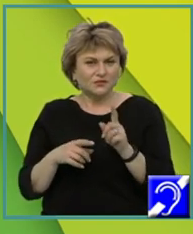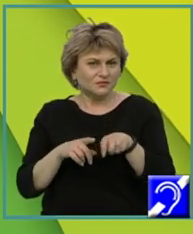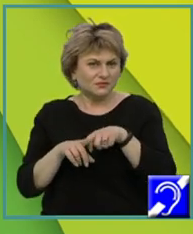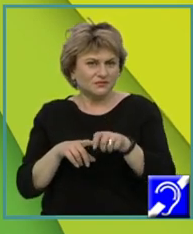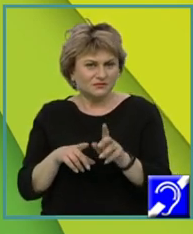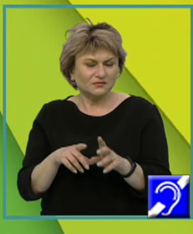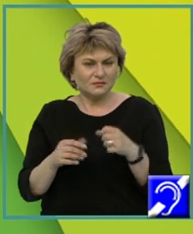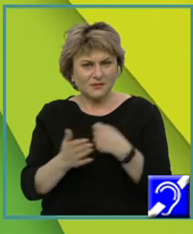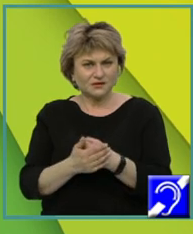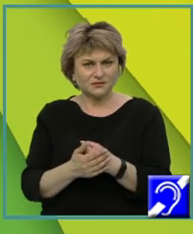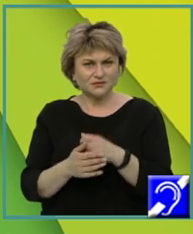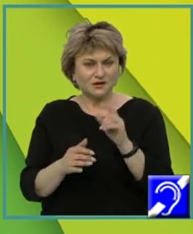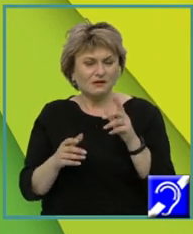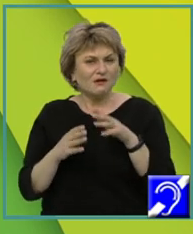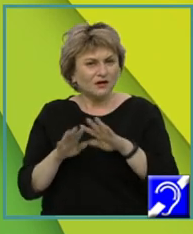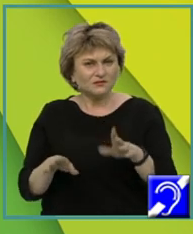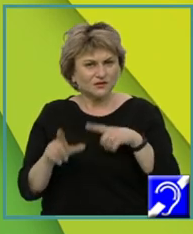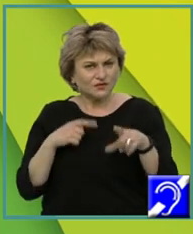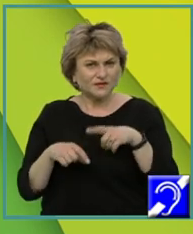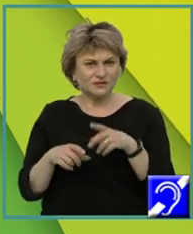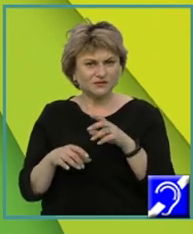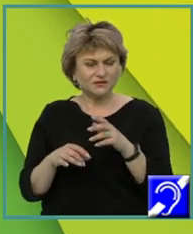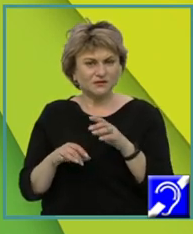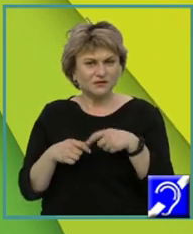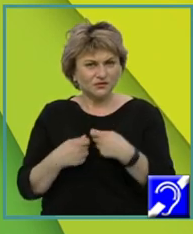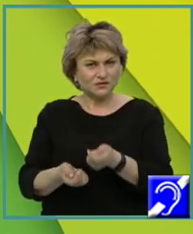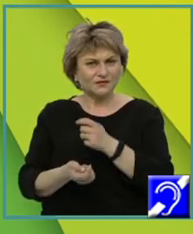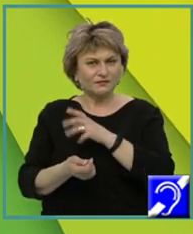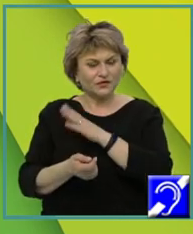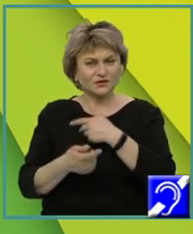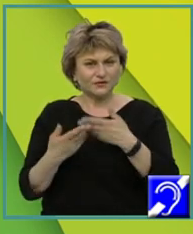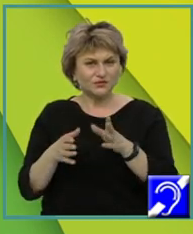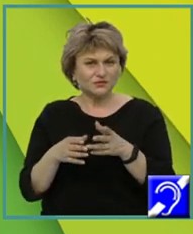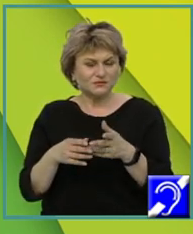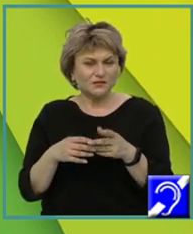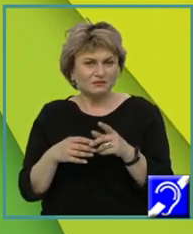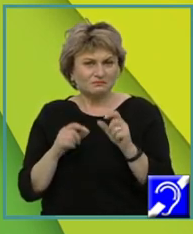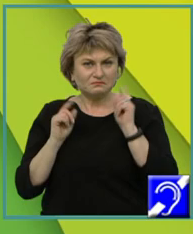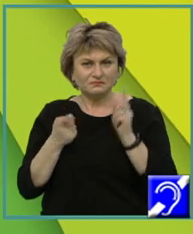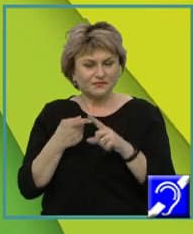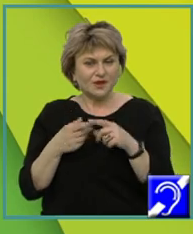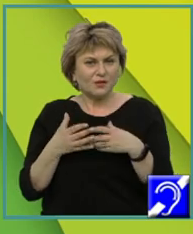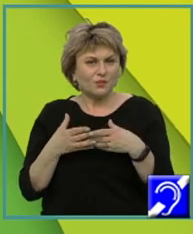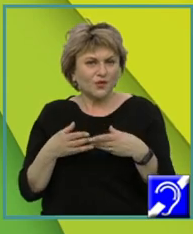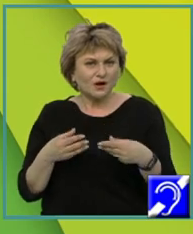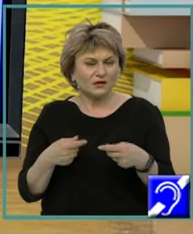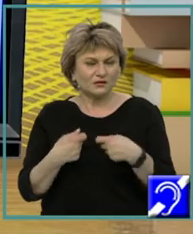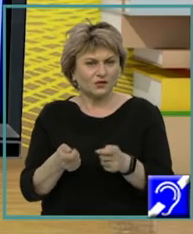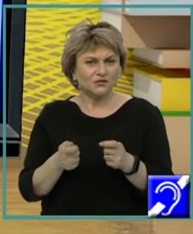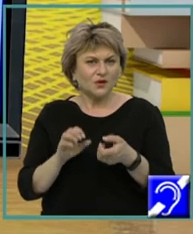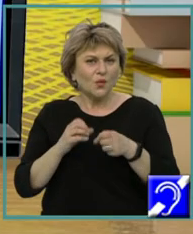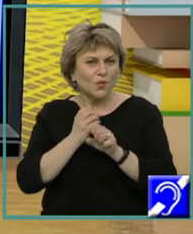În lacrimi atâta suferință prin simpatie că acele forțele ce descoperite înmuiat în mine tot scheletul mândriei